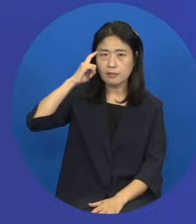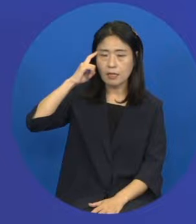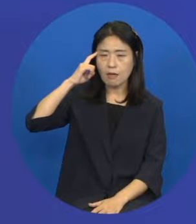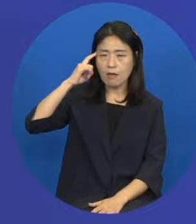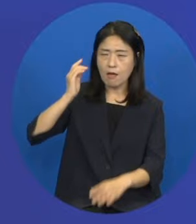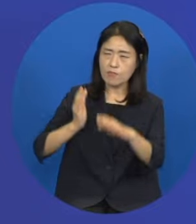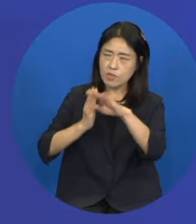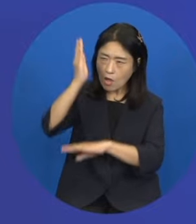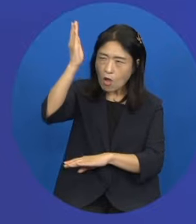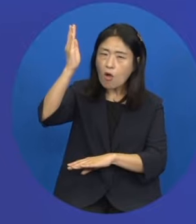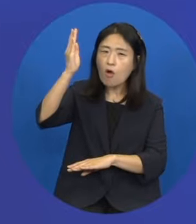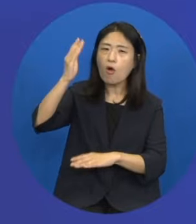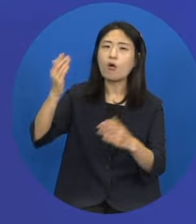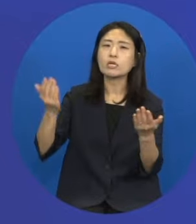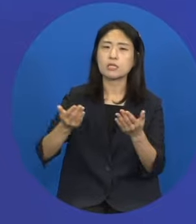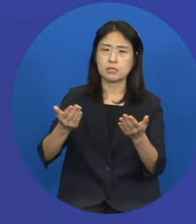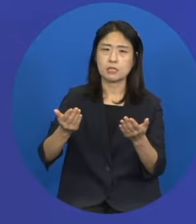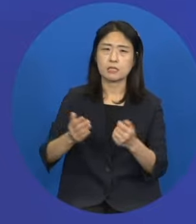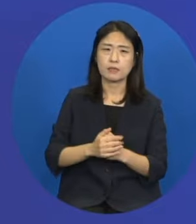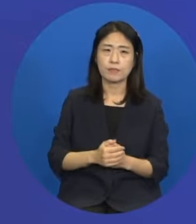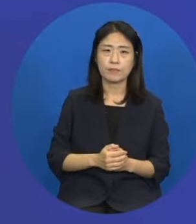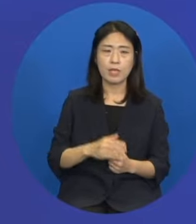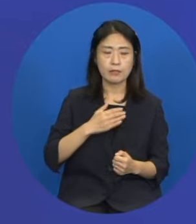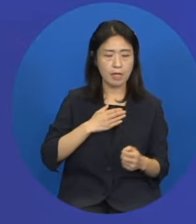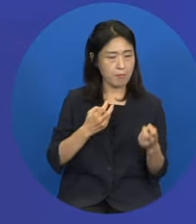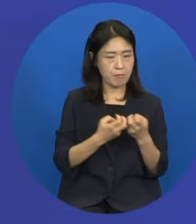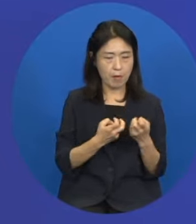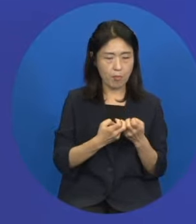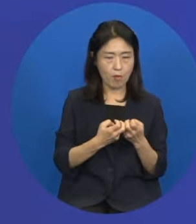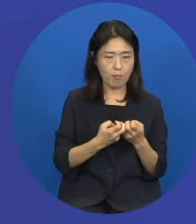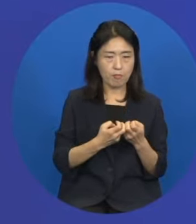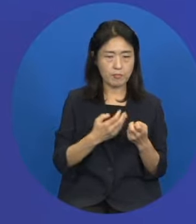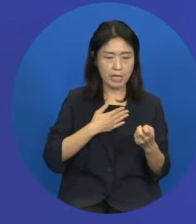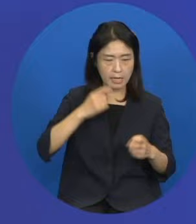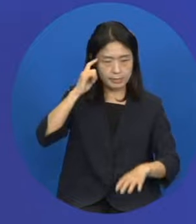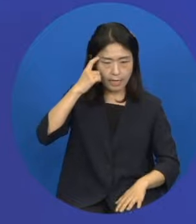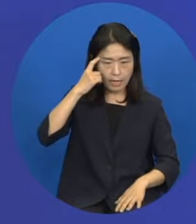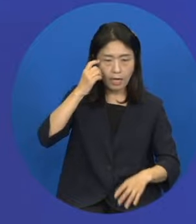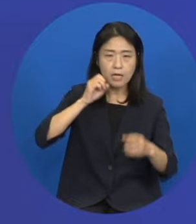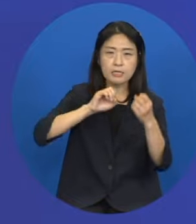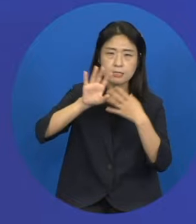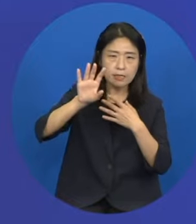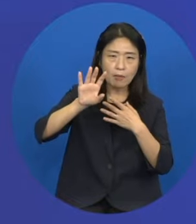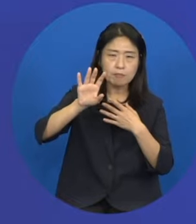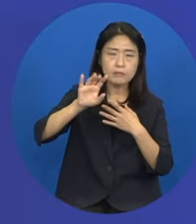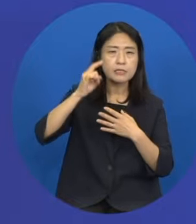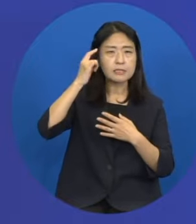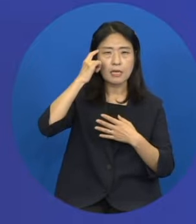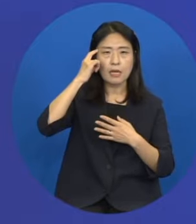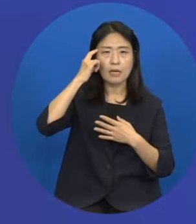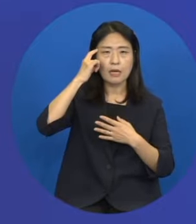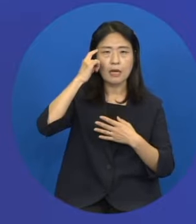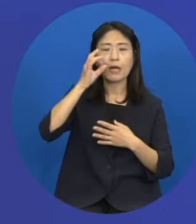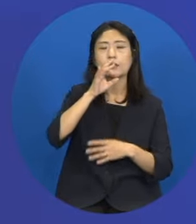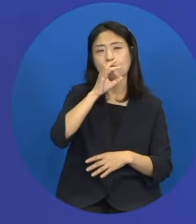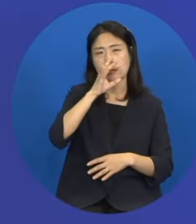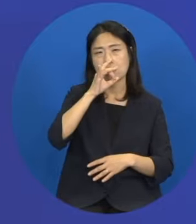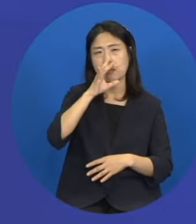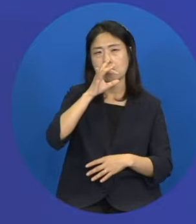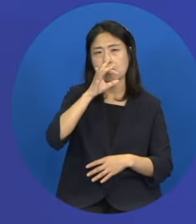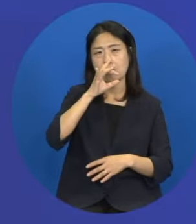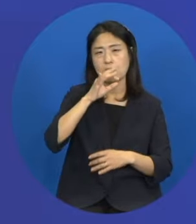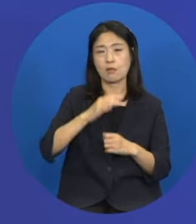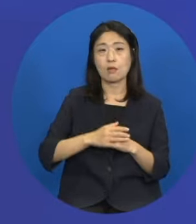또한 무조건 이 방식만이 응답이라고 여겨서는 안 돼요. 그렇게 따진다면 야고보는 뭡니까?